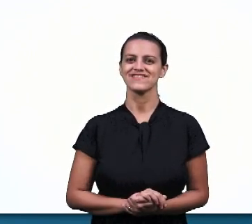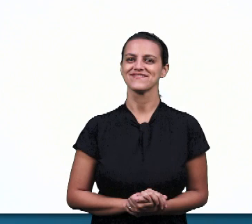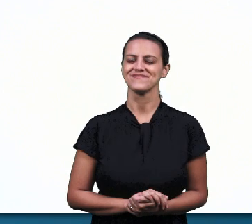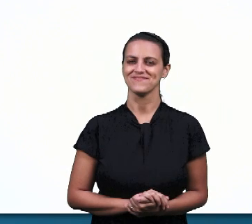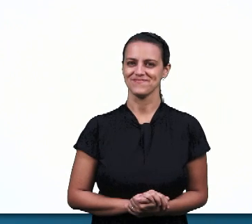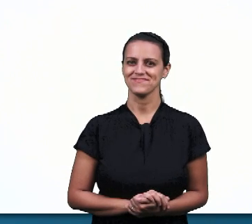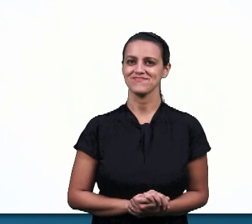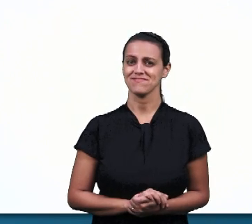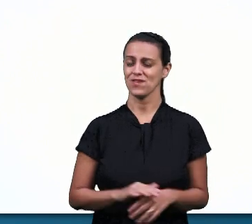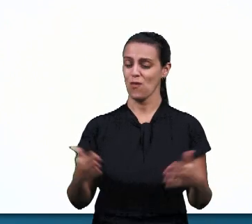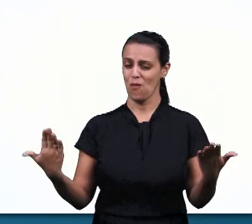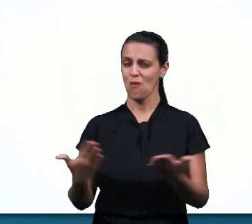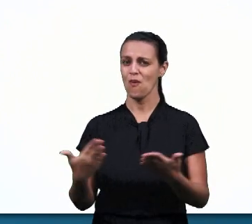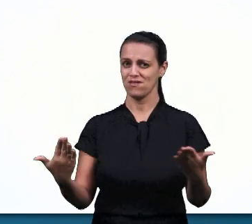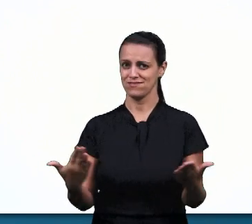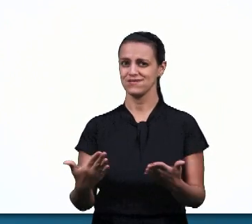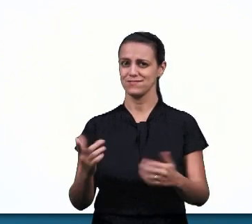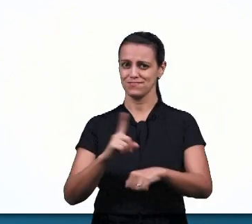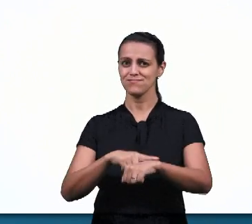jours,